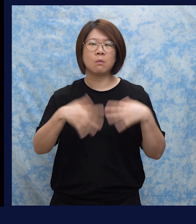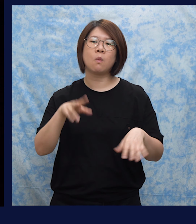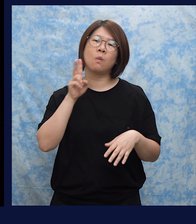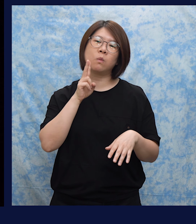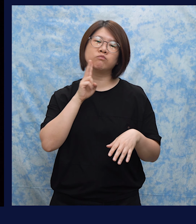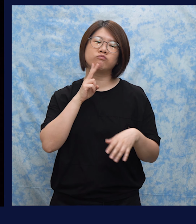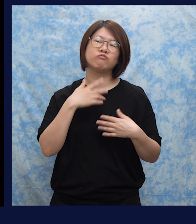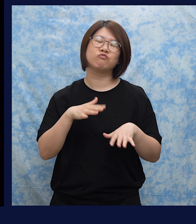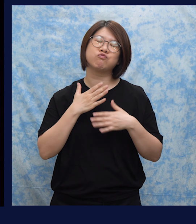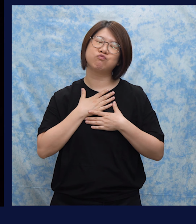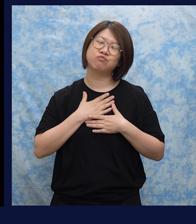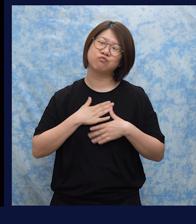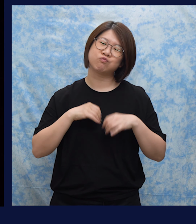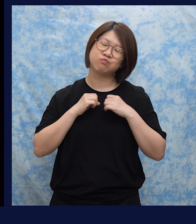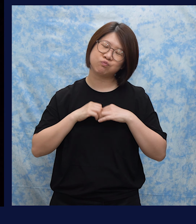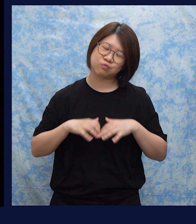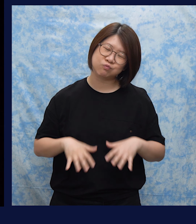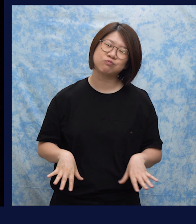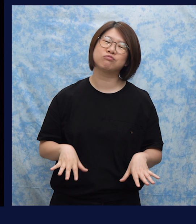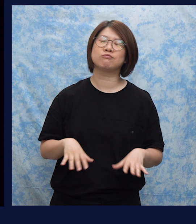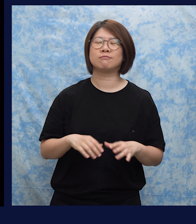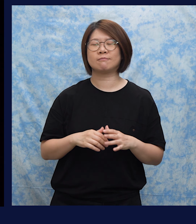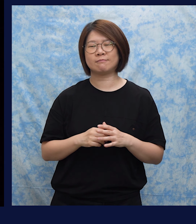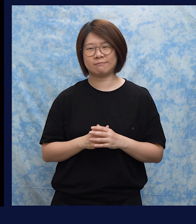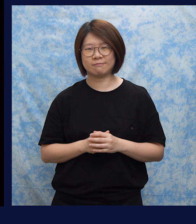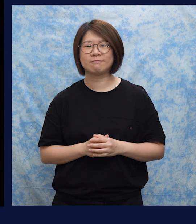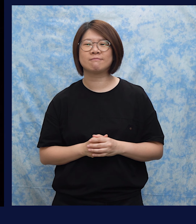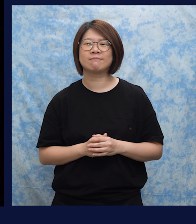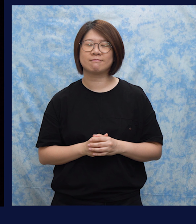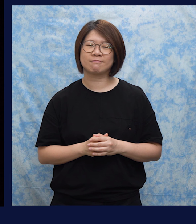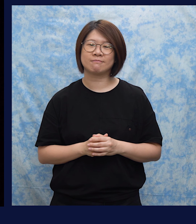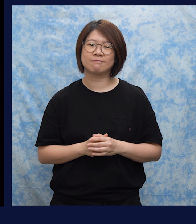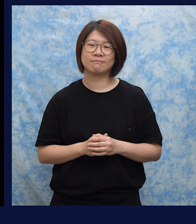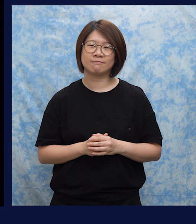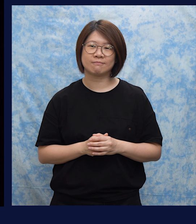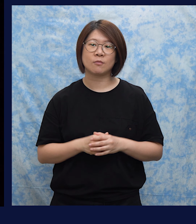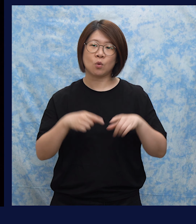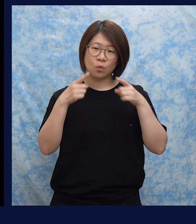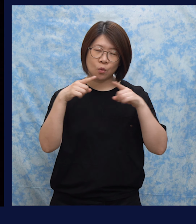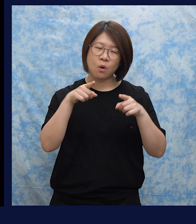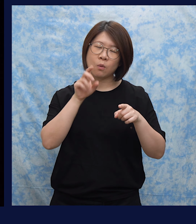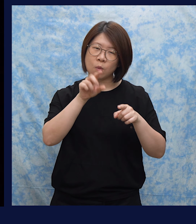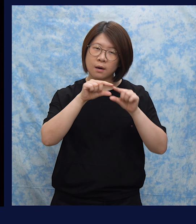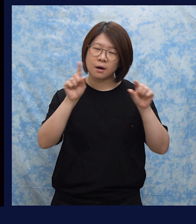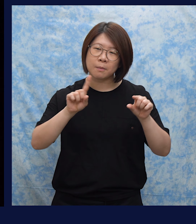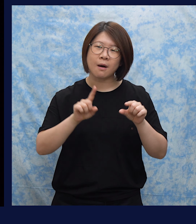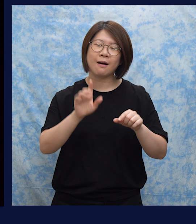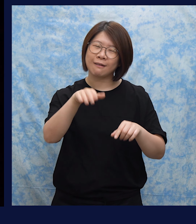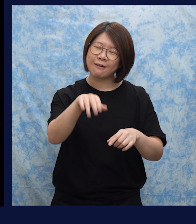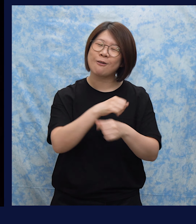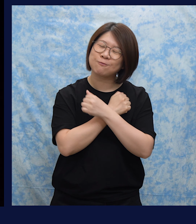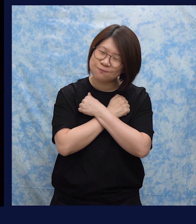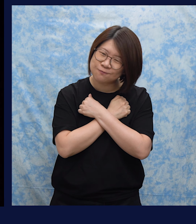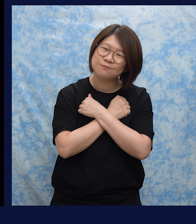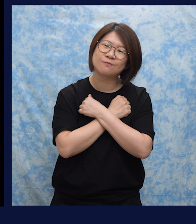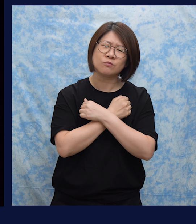候，佢好似真係好好咁樣消化過、經歷過嘅呢一啲嘢，然後佢嘅歌詞都話。請你好好